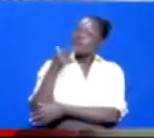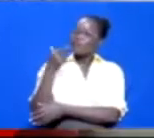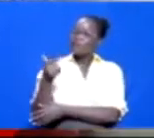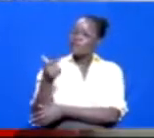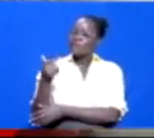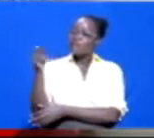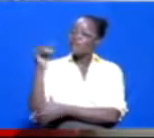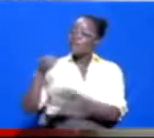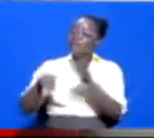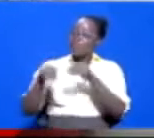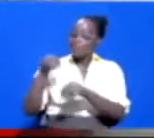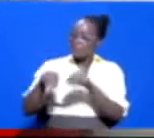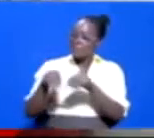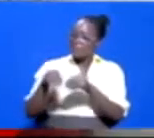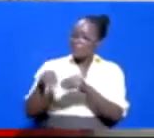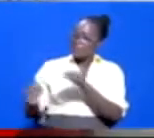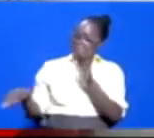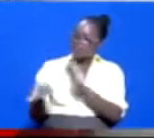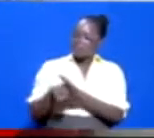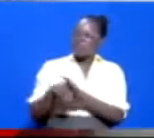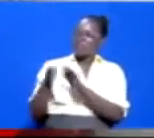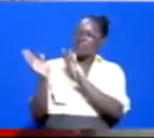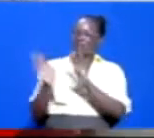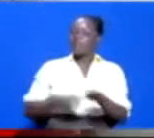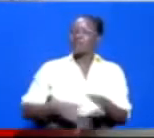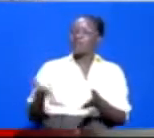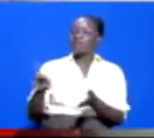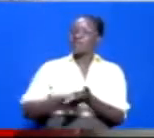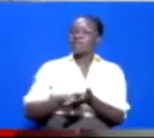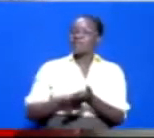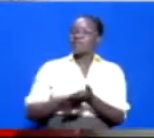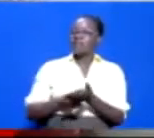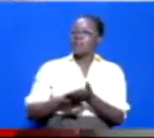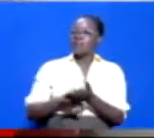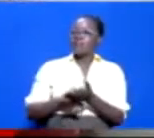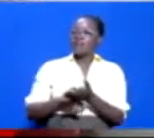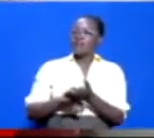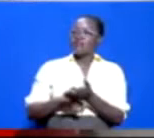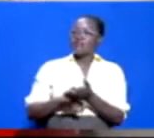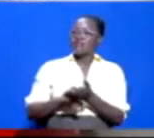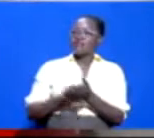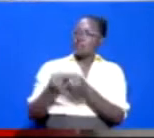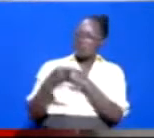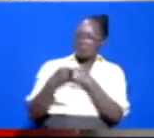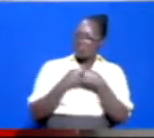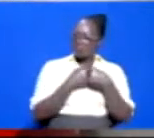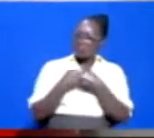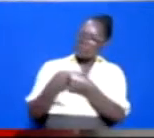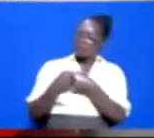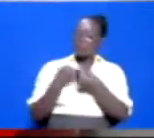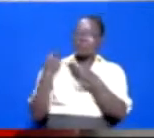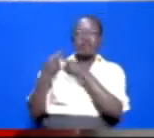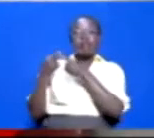uchaguzi itupuliwe mbali alafu warudie tena, ilikuwa kwa sababu ya zile changamoto ambaye zilipatikana katika